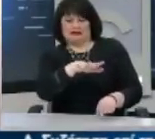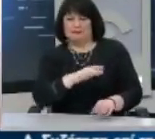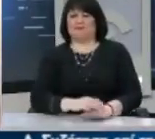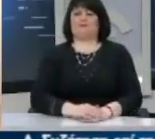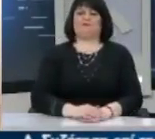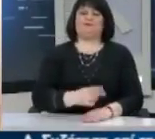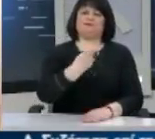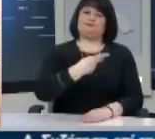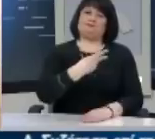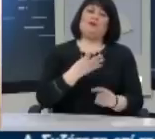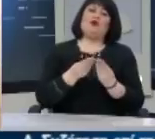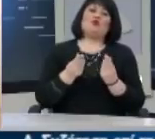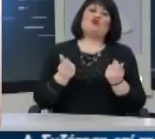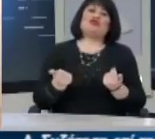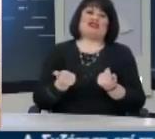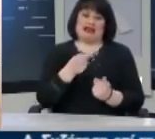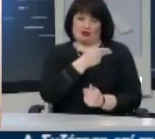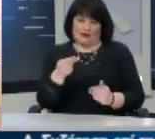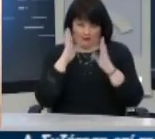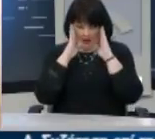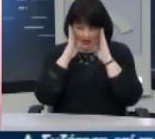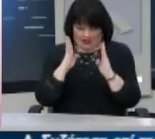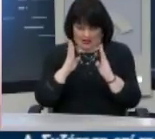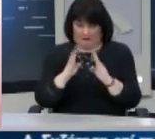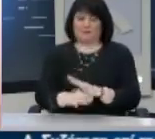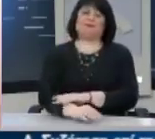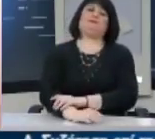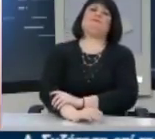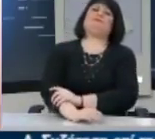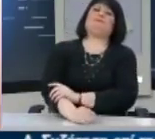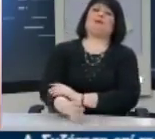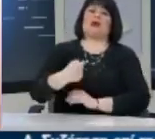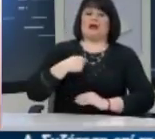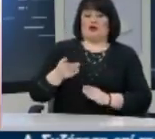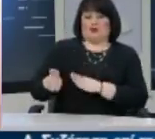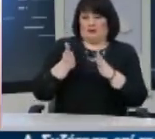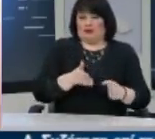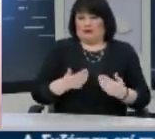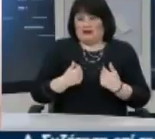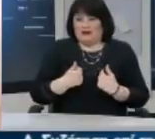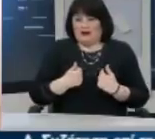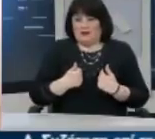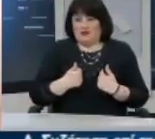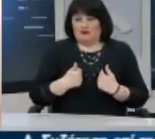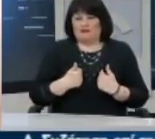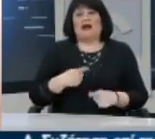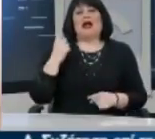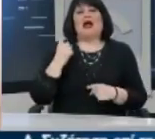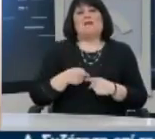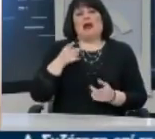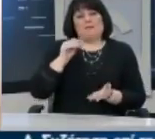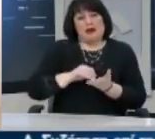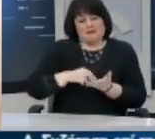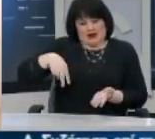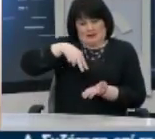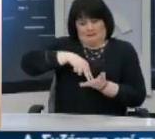ως προς την ουσία του θέματος εγώ από την πλευρά μου έχω απλώς να επαναλάβω από